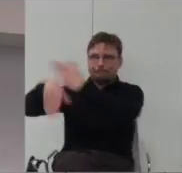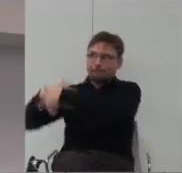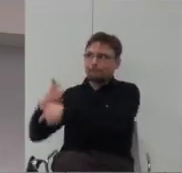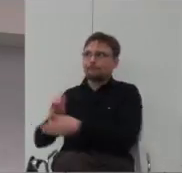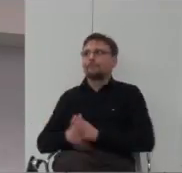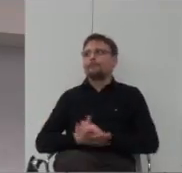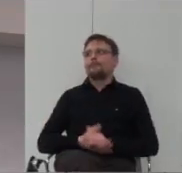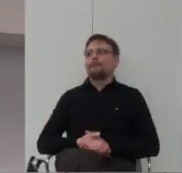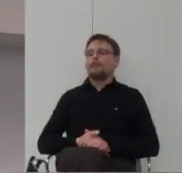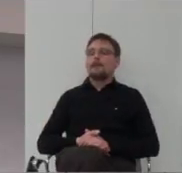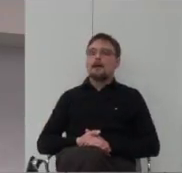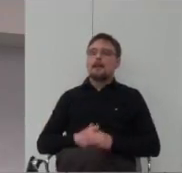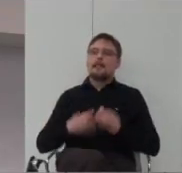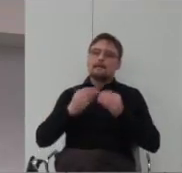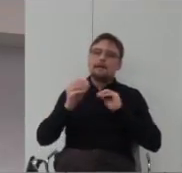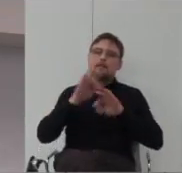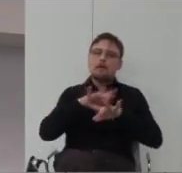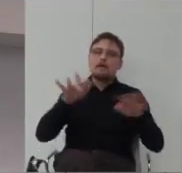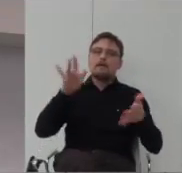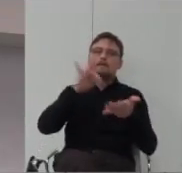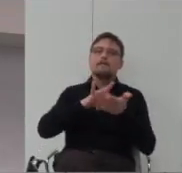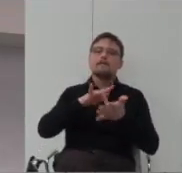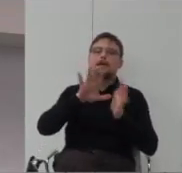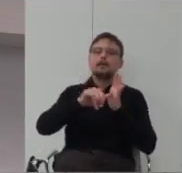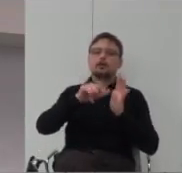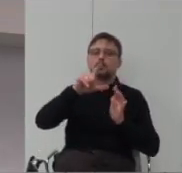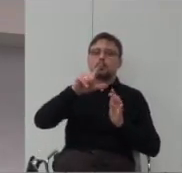grup zawodowych, z czasem stały się bardziej różnorodne.